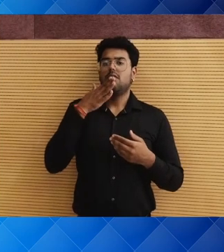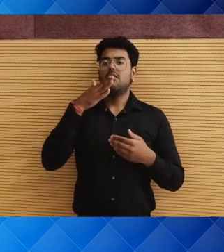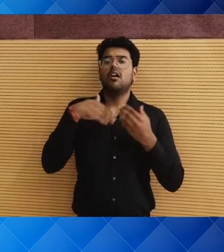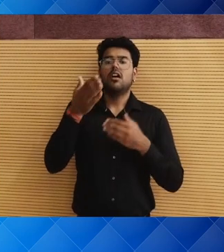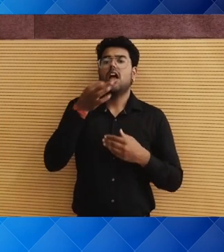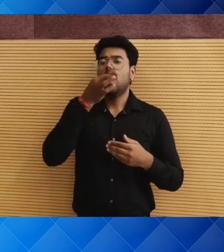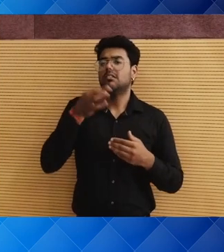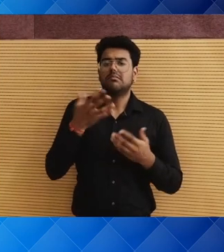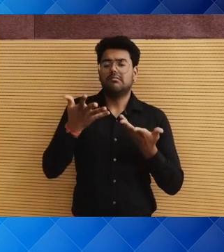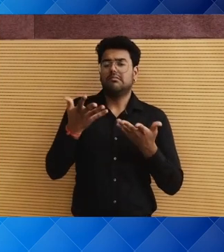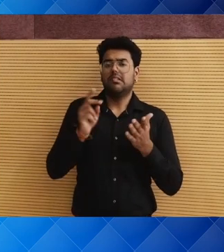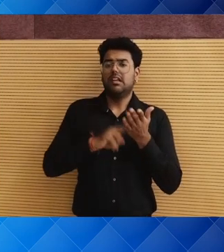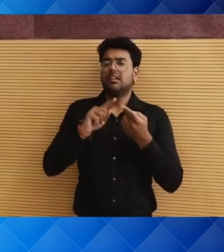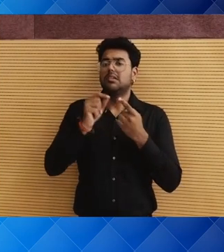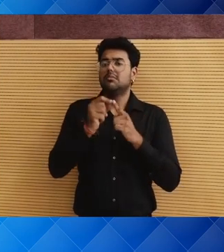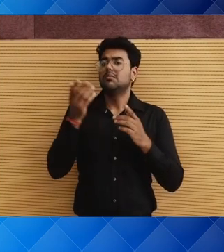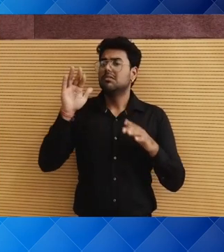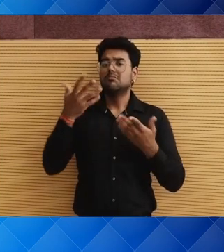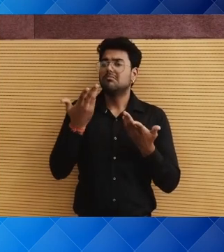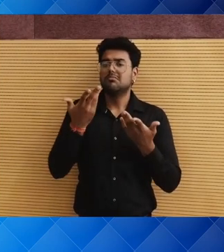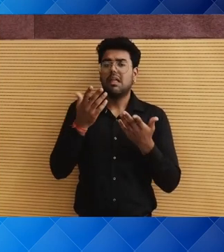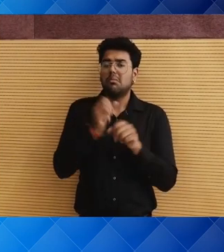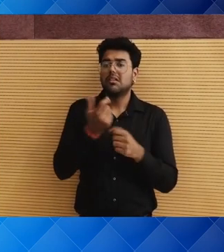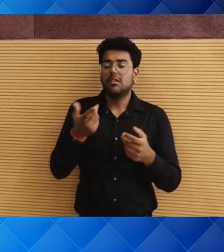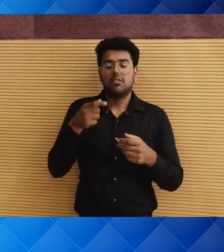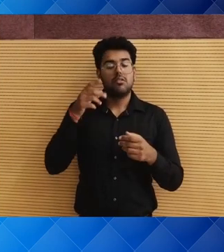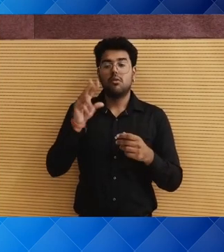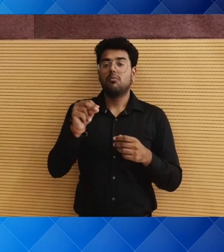एनईपी गया कहाँ, एनईपी अभी रास्ते में दौड़ेगा।